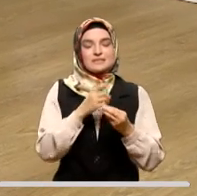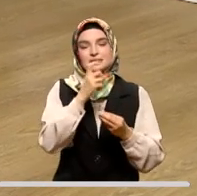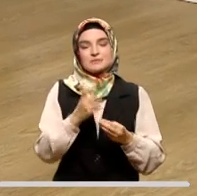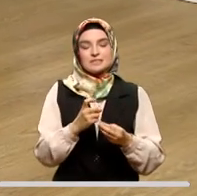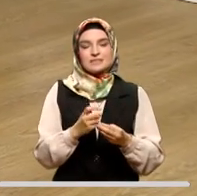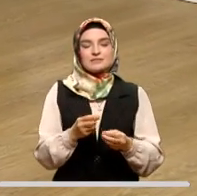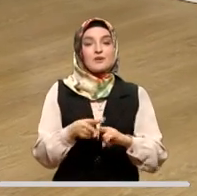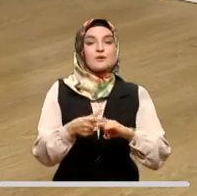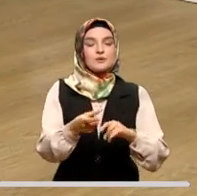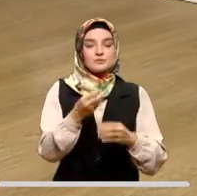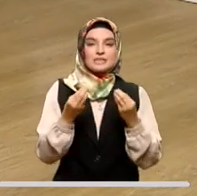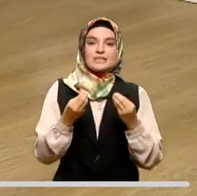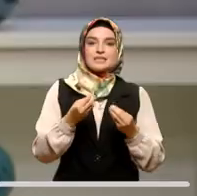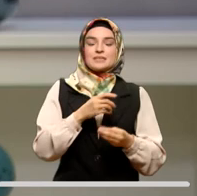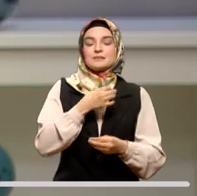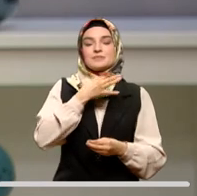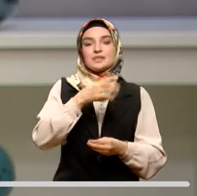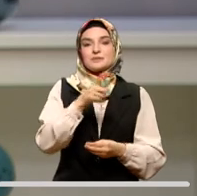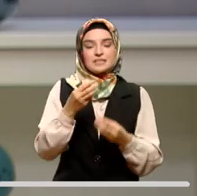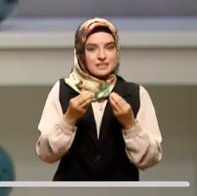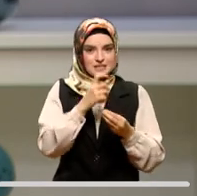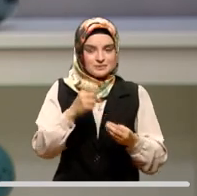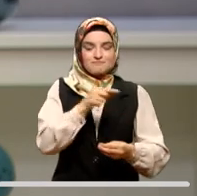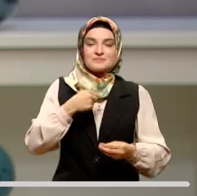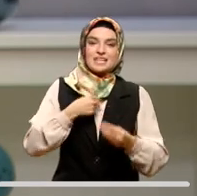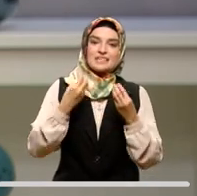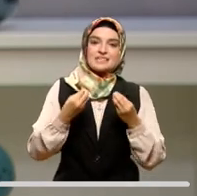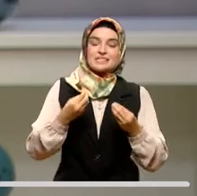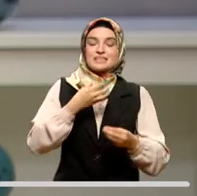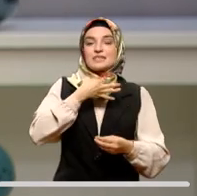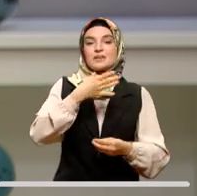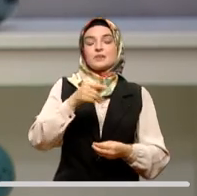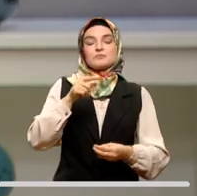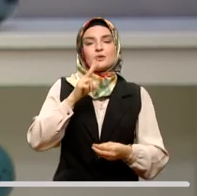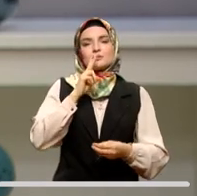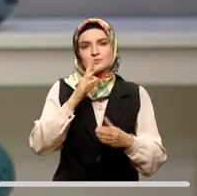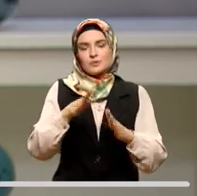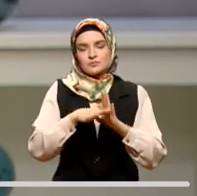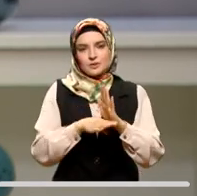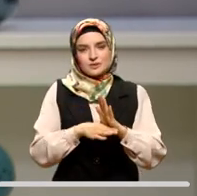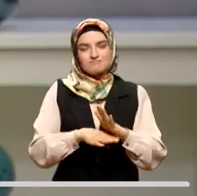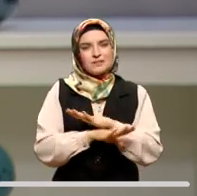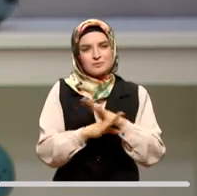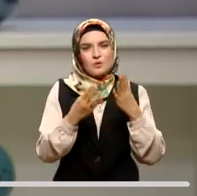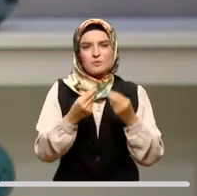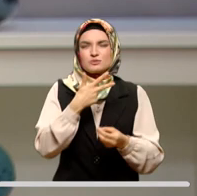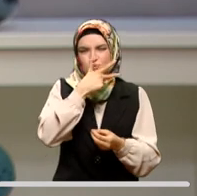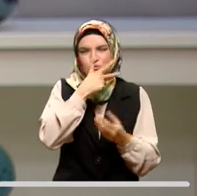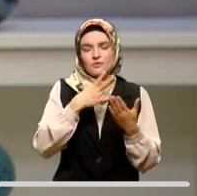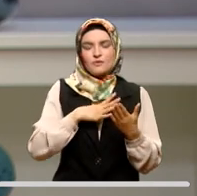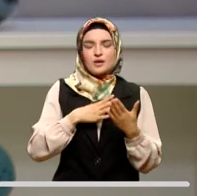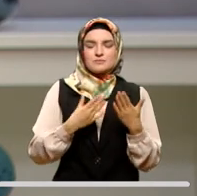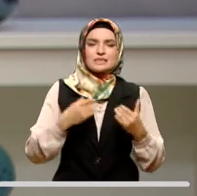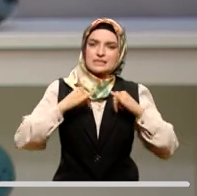ederim, elhamdülillah. Sizler de iyisiniz. Bizler de iyiyiz hocam. Son yayın, biraz böyle bitiriyor olmanın hüznü var ama biraz böyle dinlenelim, yeni